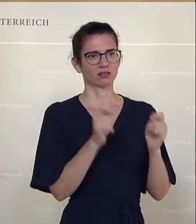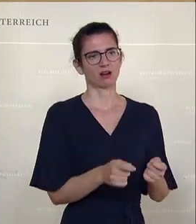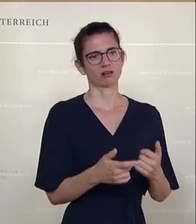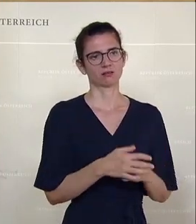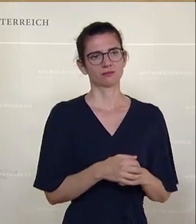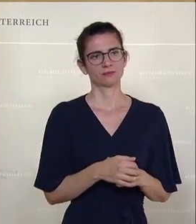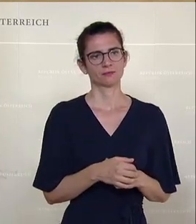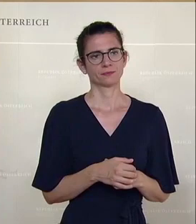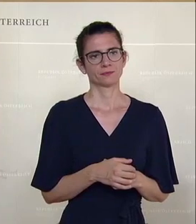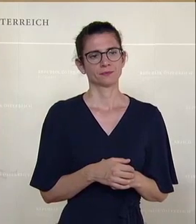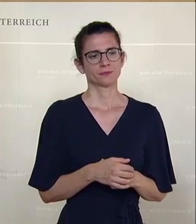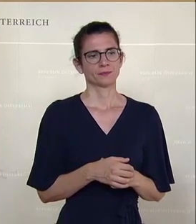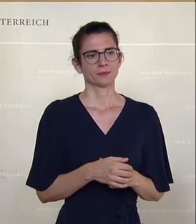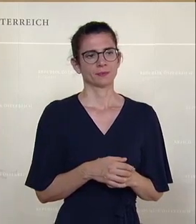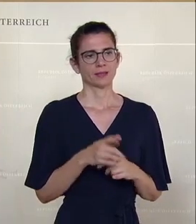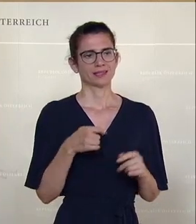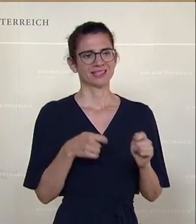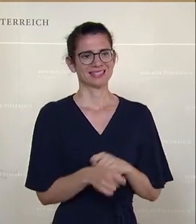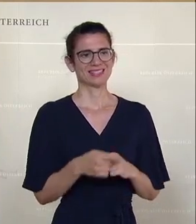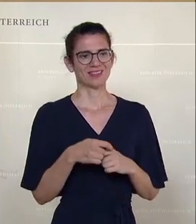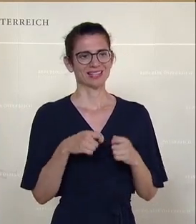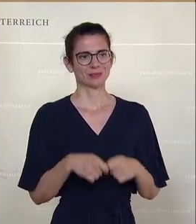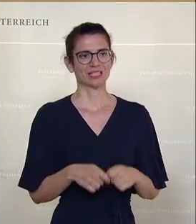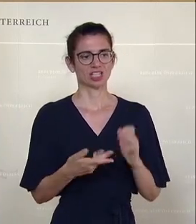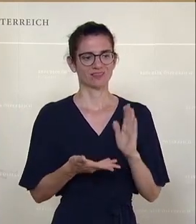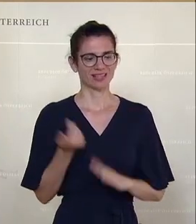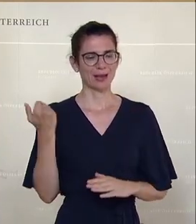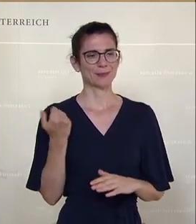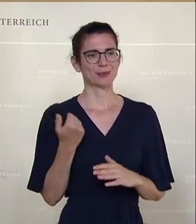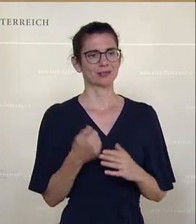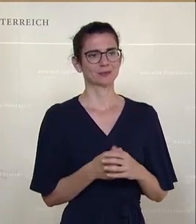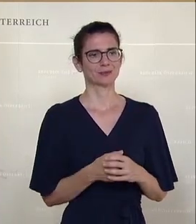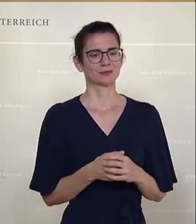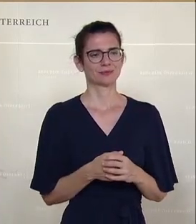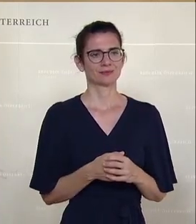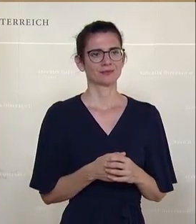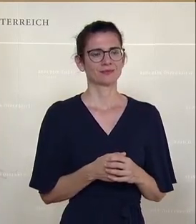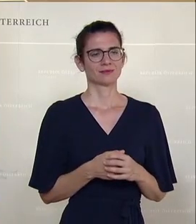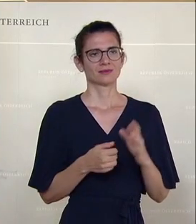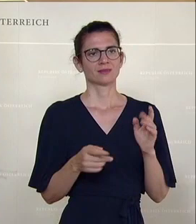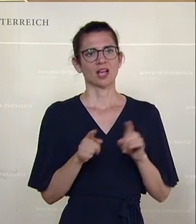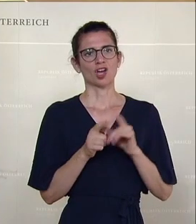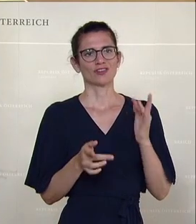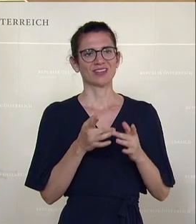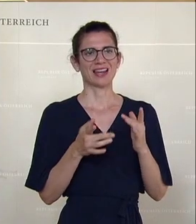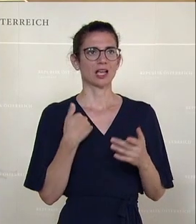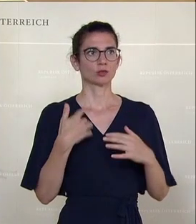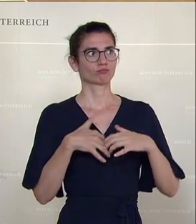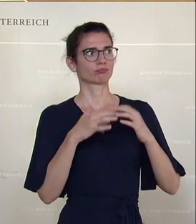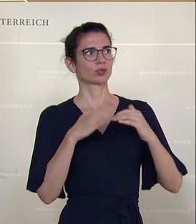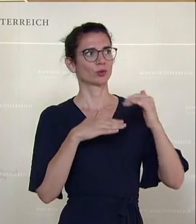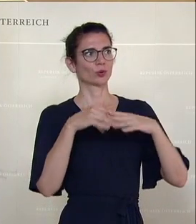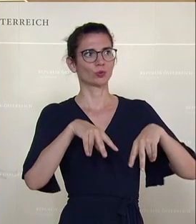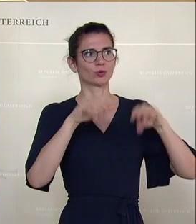auf Aufhebung der Zwangsmitgliedschaft, vielleicht auch Einrichtung von freiwilligen Systemen.